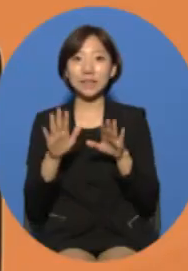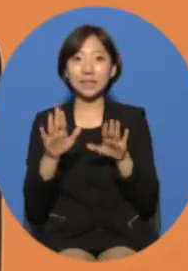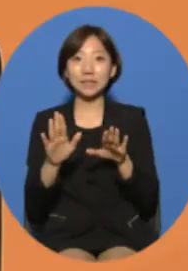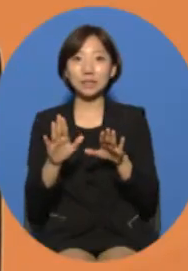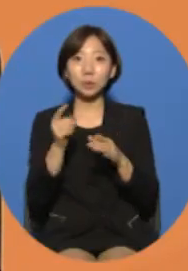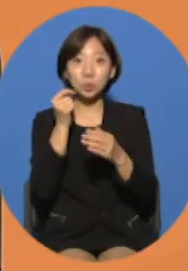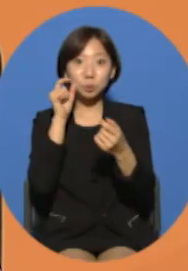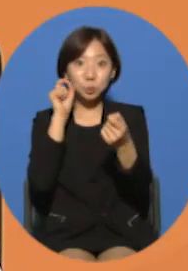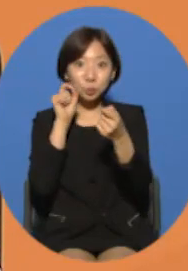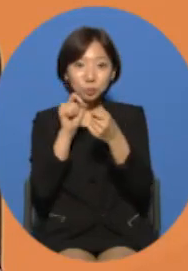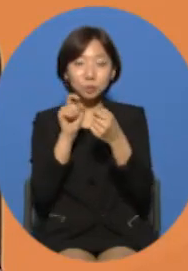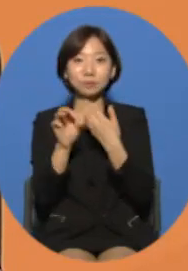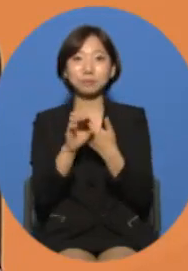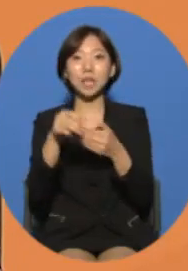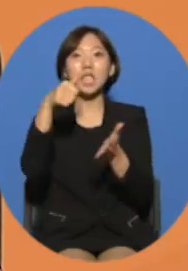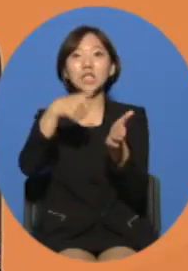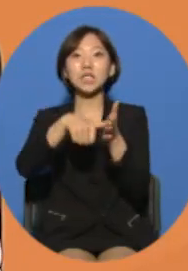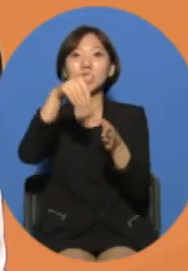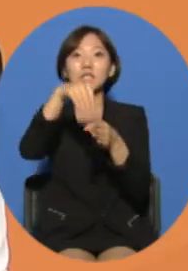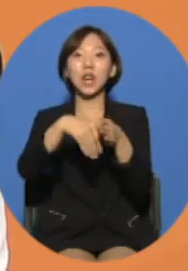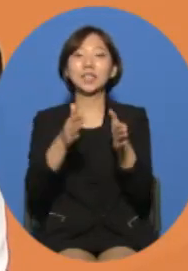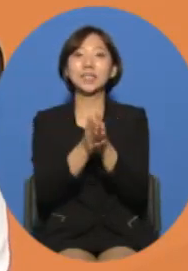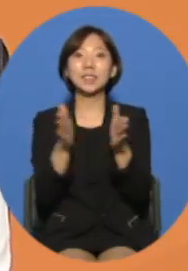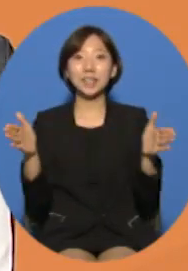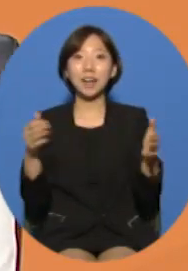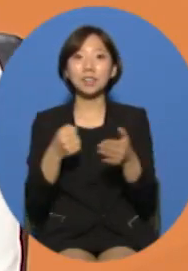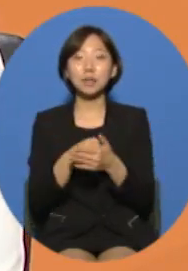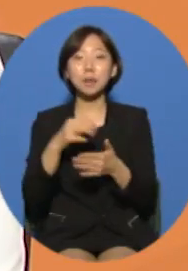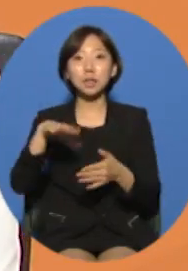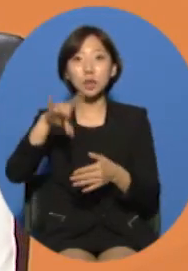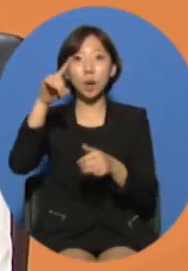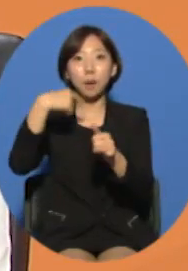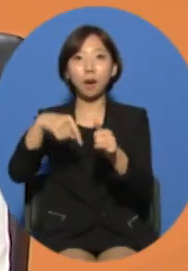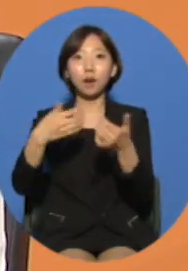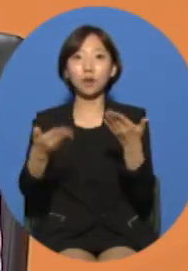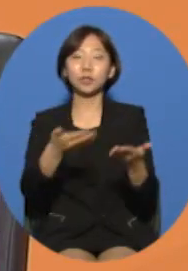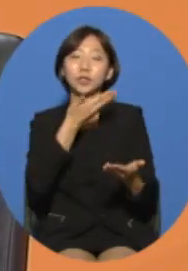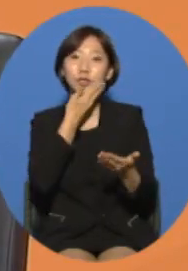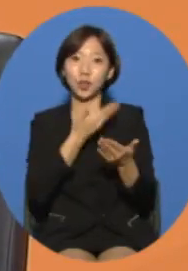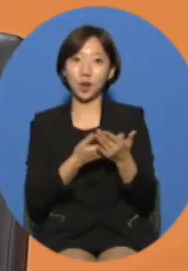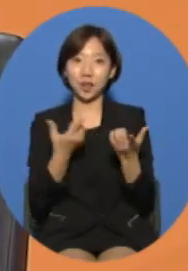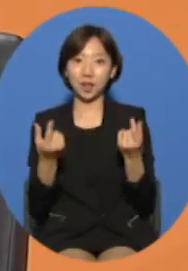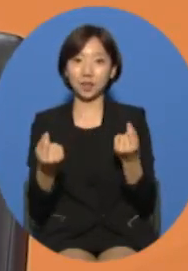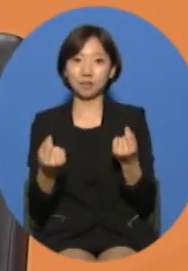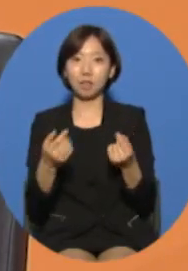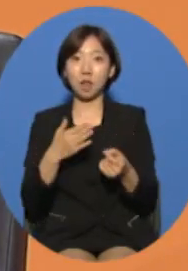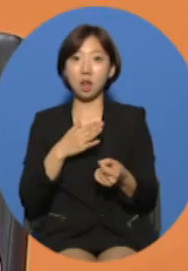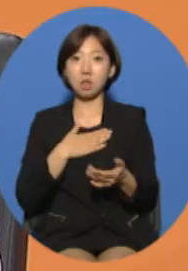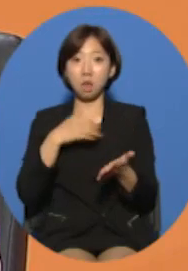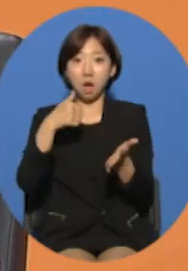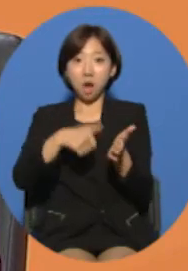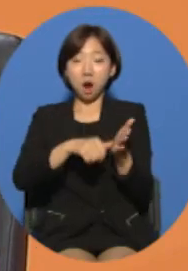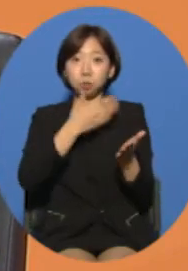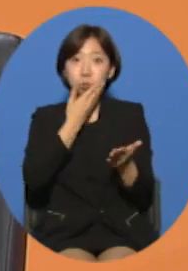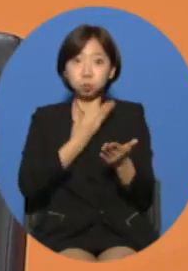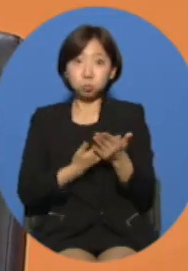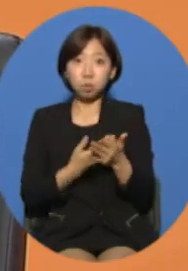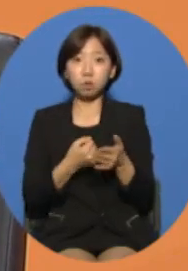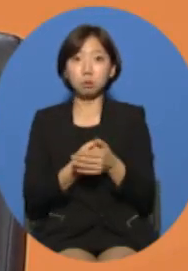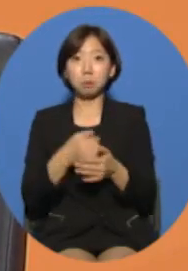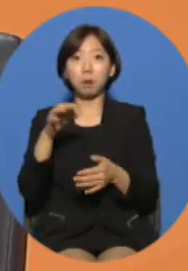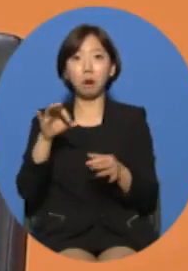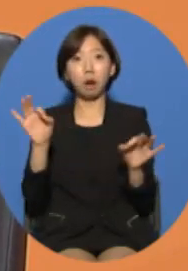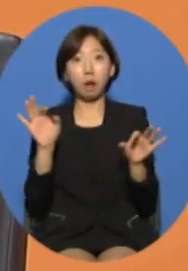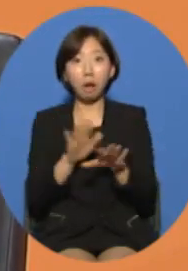이제 시작이 되니까 그렇습니다. 지금 처음에 이렇게 말씀해 주시는 게 무엇보다 중요하다고 할 수 있습니다. 그렇습니다. 있겠습니다. 소중한 네. 한 표가 그냥 사라지게 되는 일은 절대 없어야